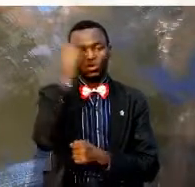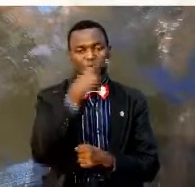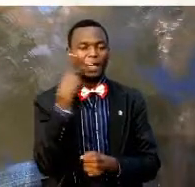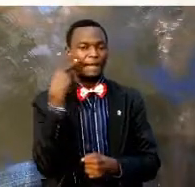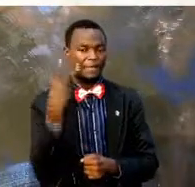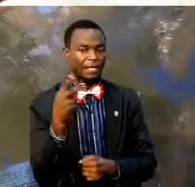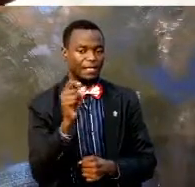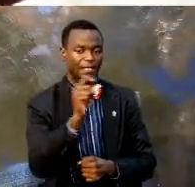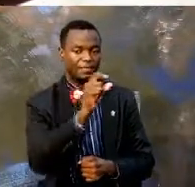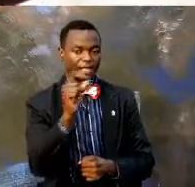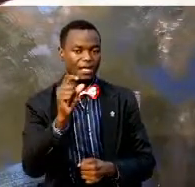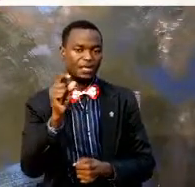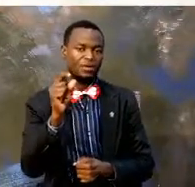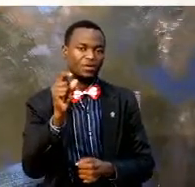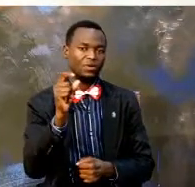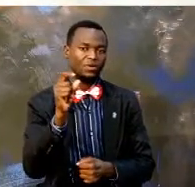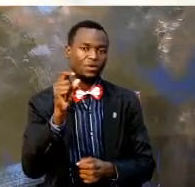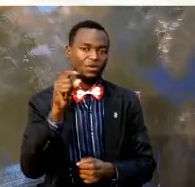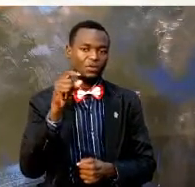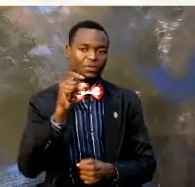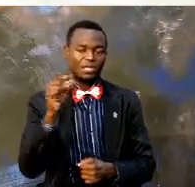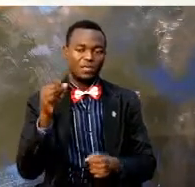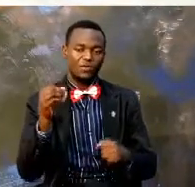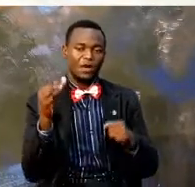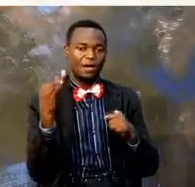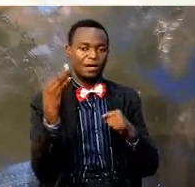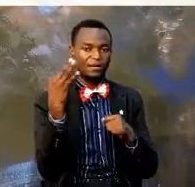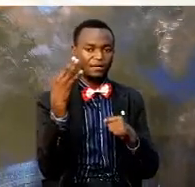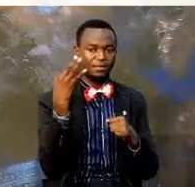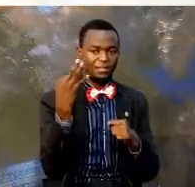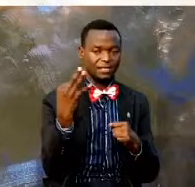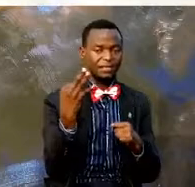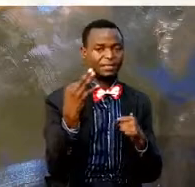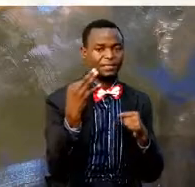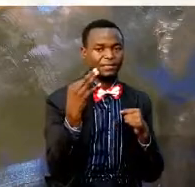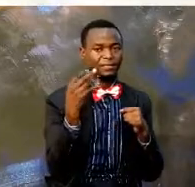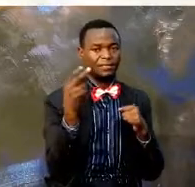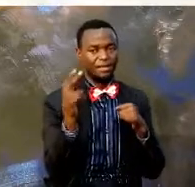sura ya pili ya Matendo, tuanze mstari wa